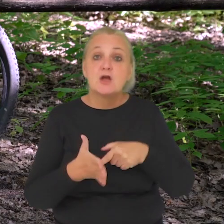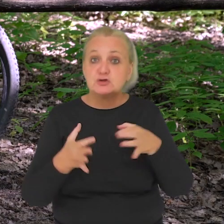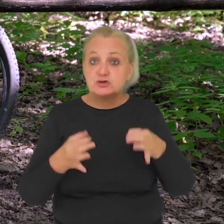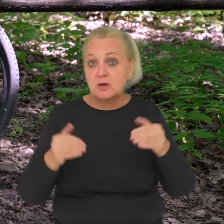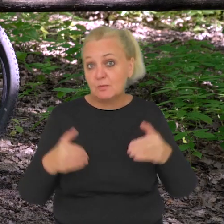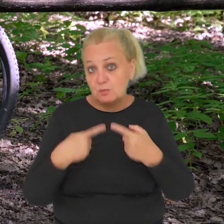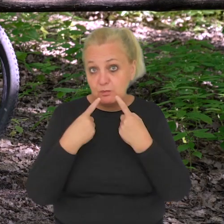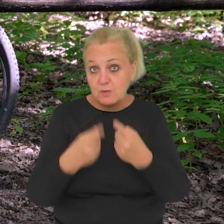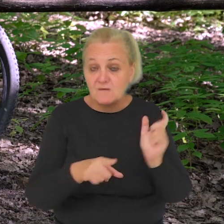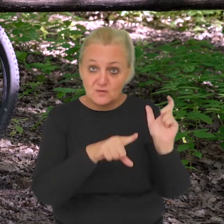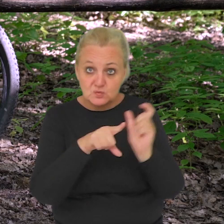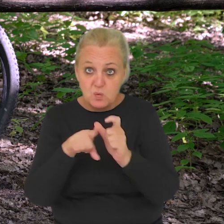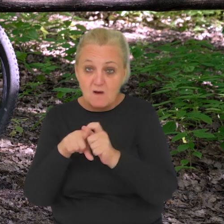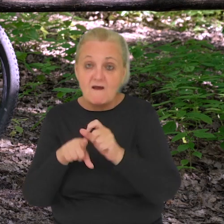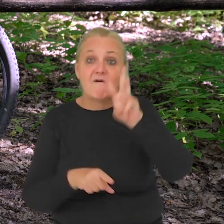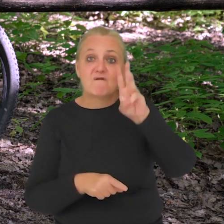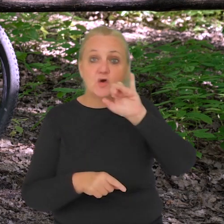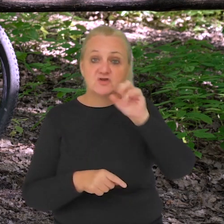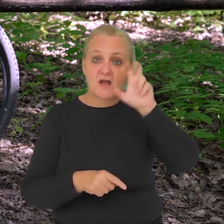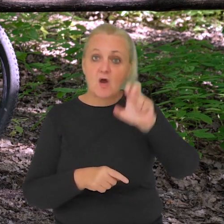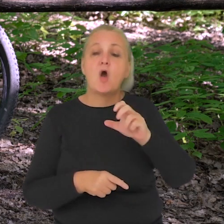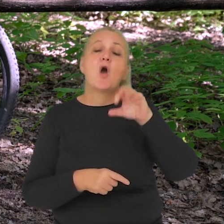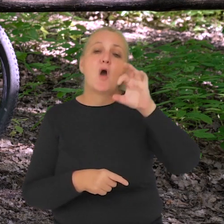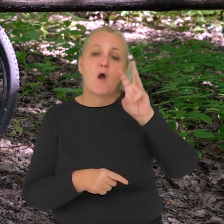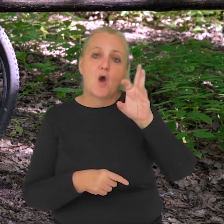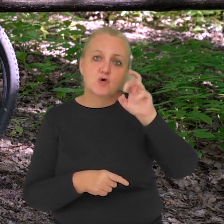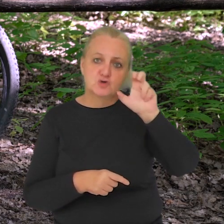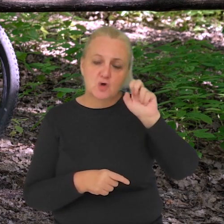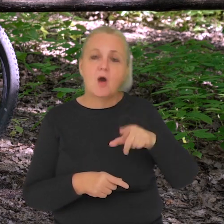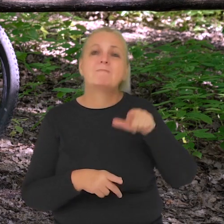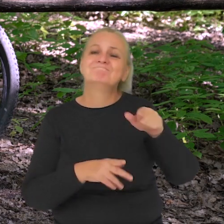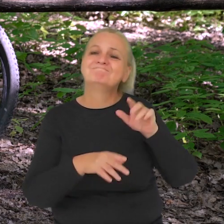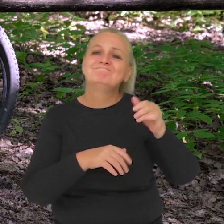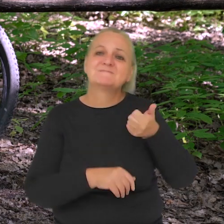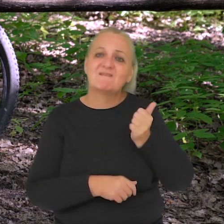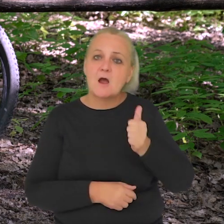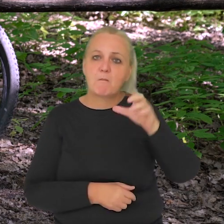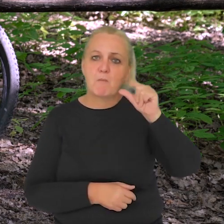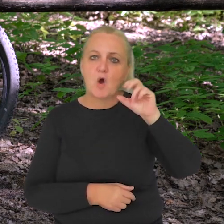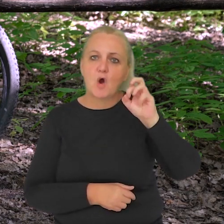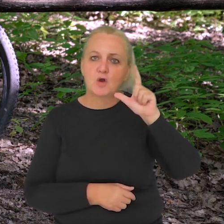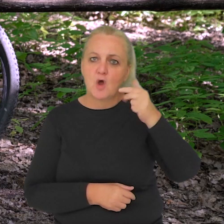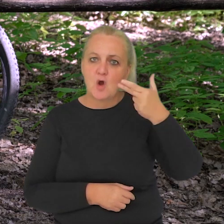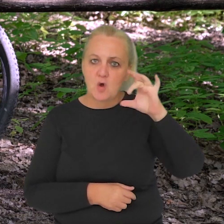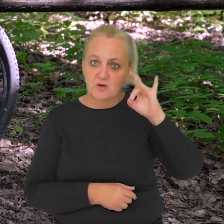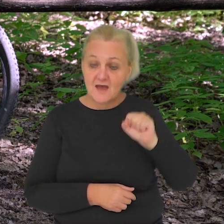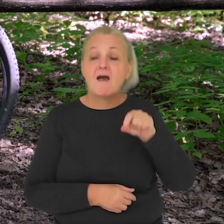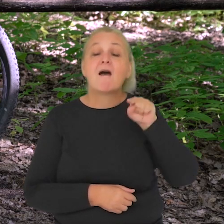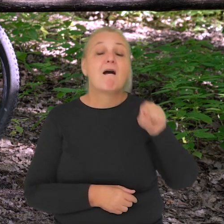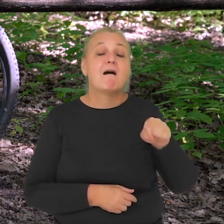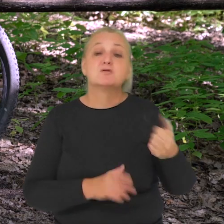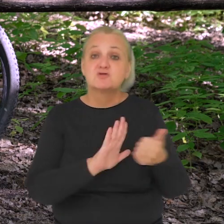I dzisiaj możemy powiedzieć, że słowa Wojciecha Oczko, ojca polskiej balneologii, wypowiedziane w XVI